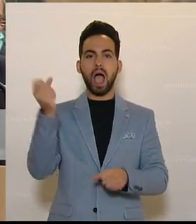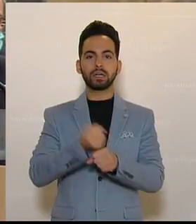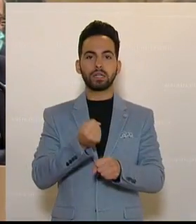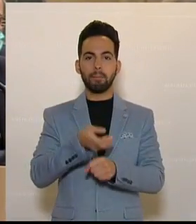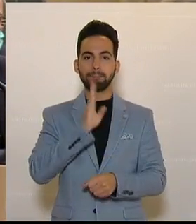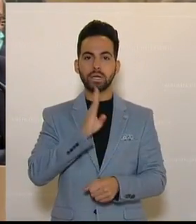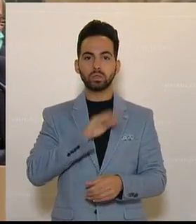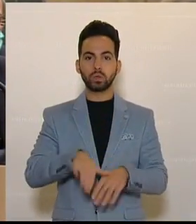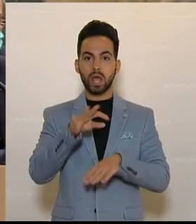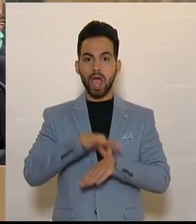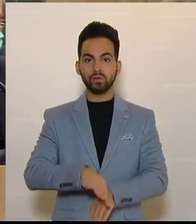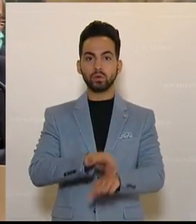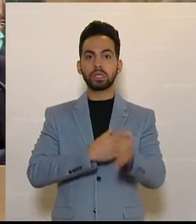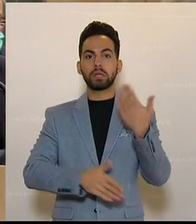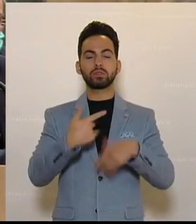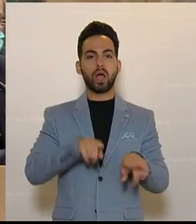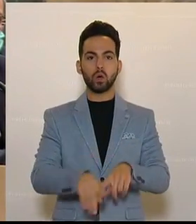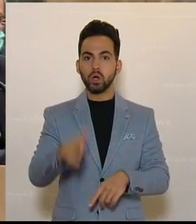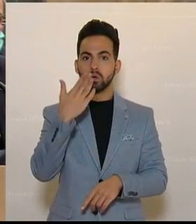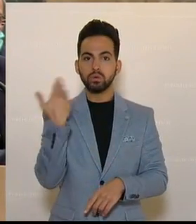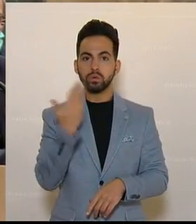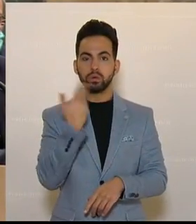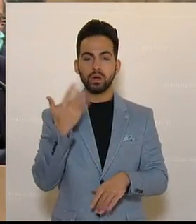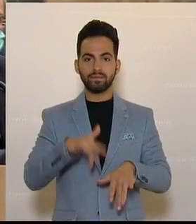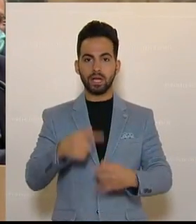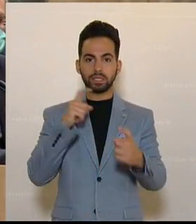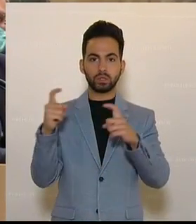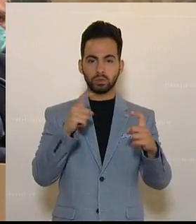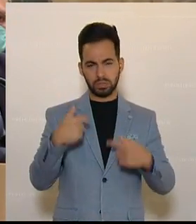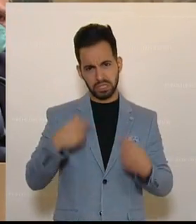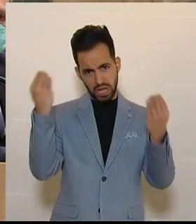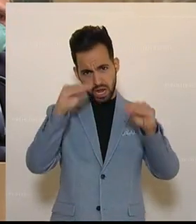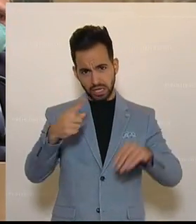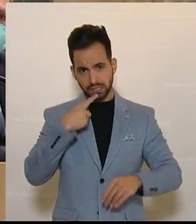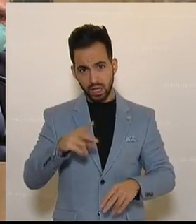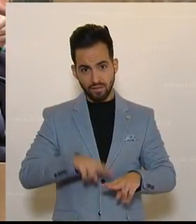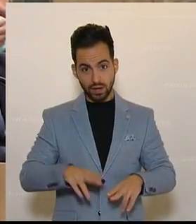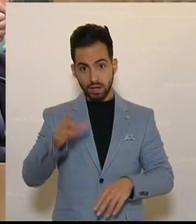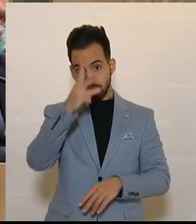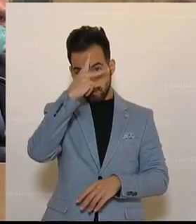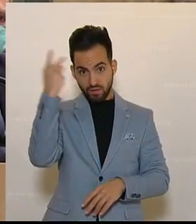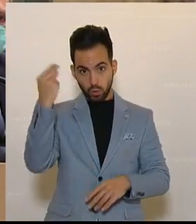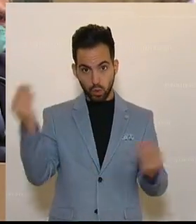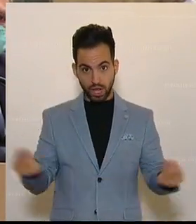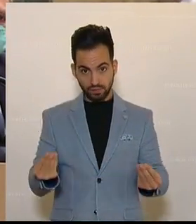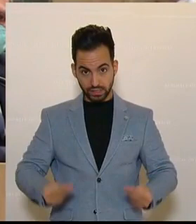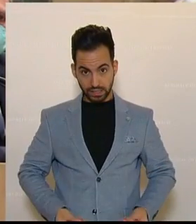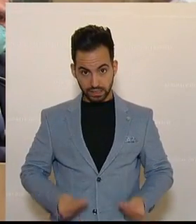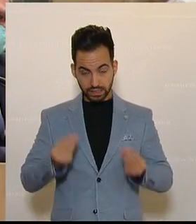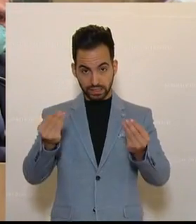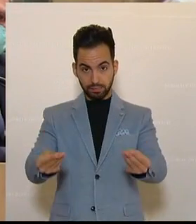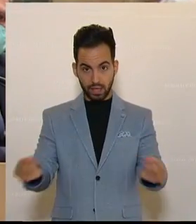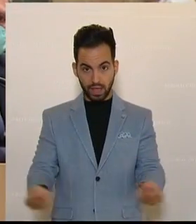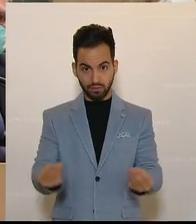Hackler-Pension hätte es das auch nicht gegeben. Da muss ich Ihnen schon ganz ehrlich sagen, wenn man der Bevölkerung etwas gibt und etwas